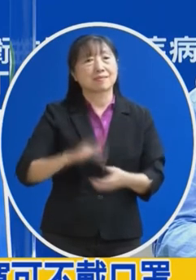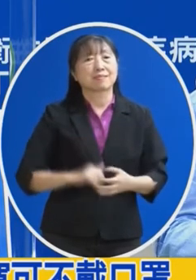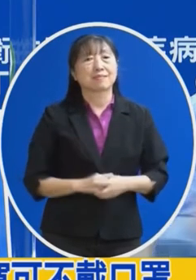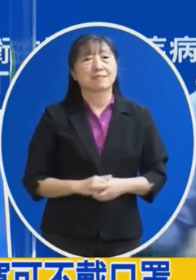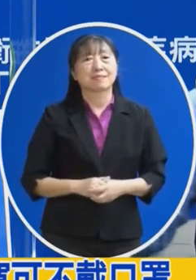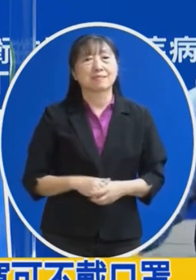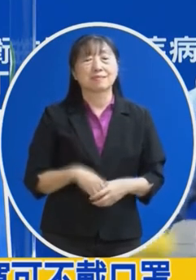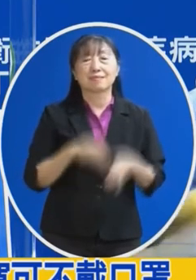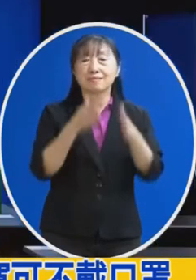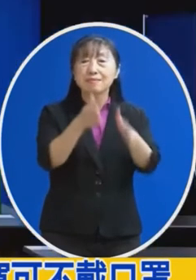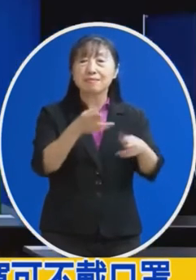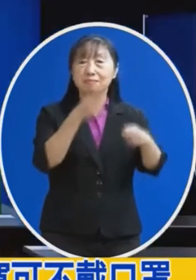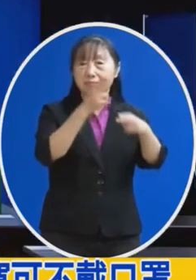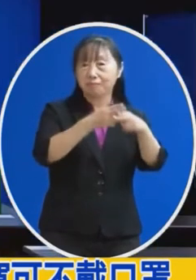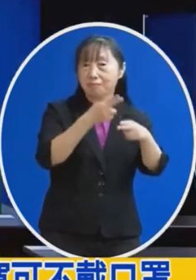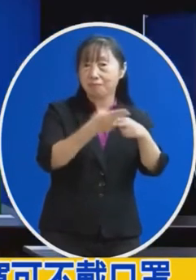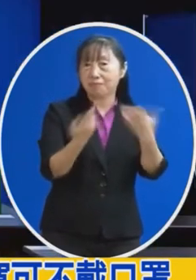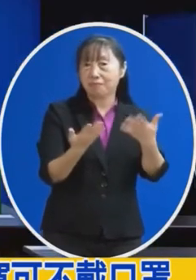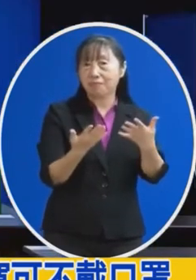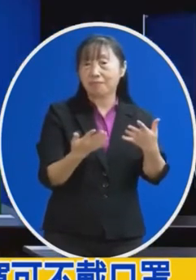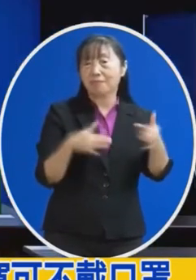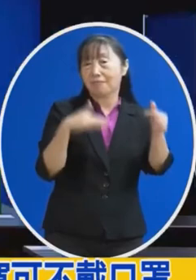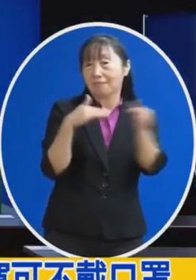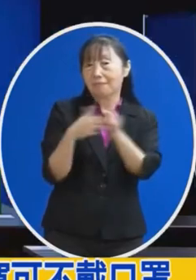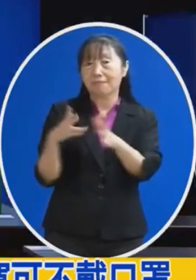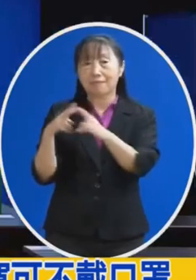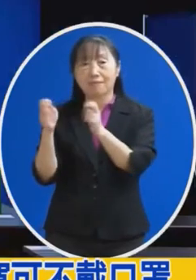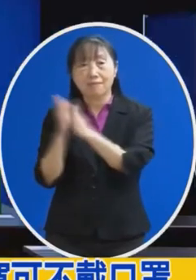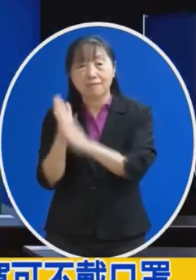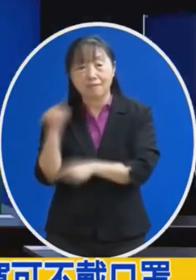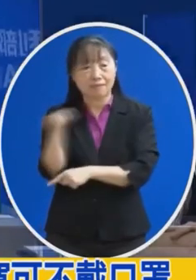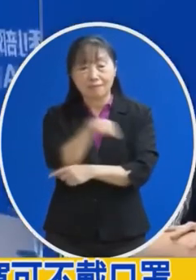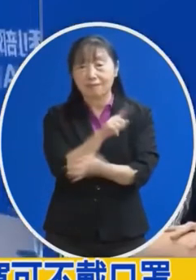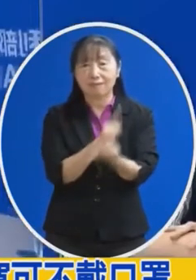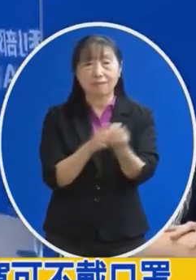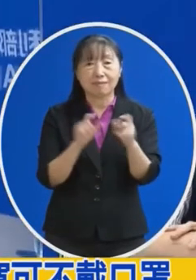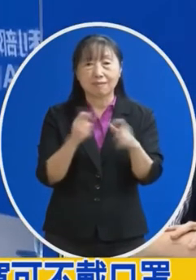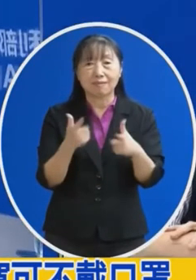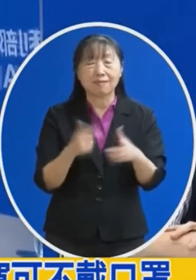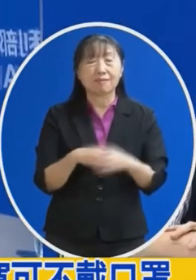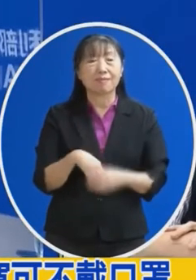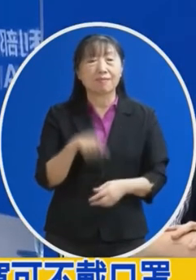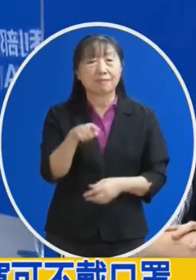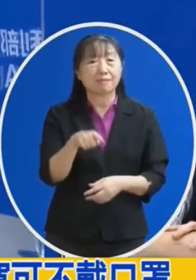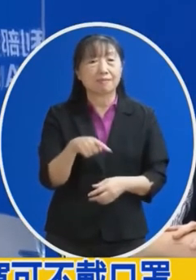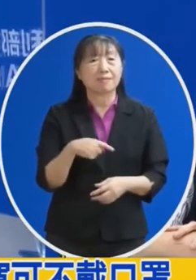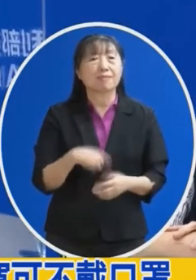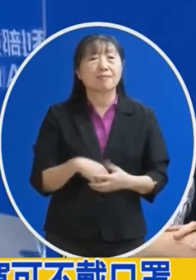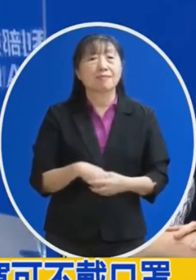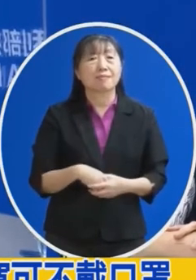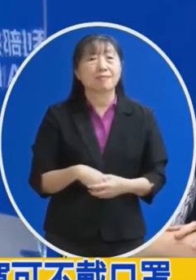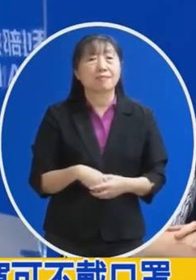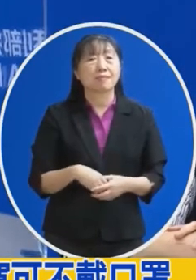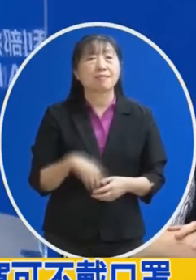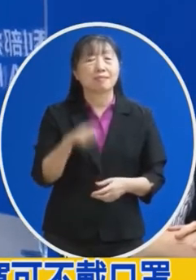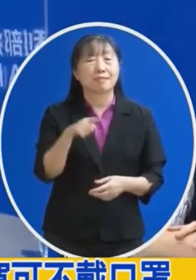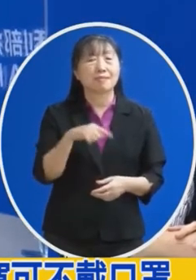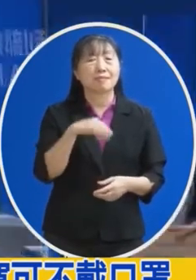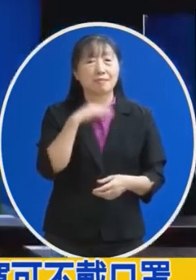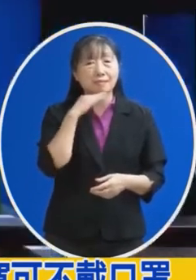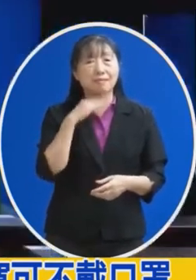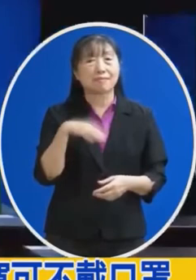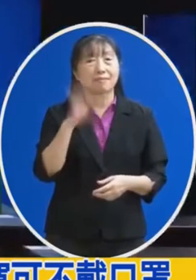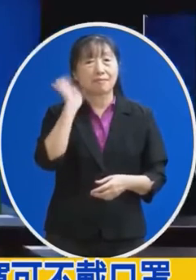后第二宗教的活动里面本来是明天吧， 这个部分明天我们会一并来做说明。好，谢谢。